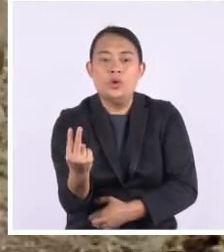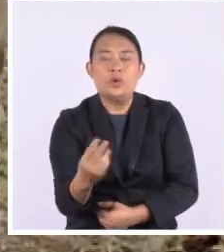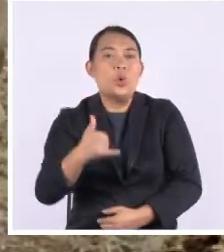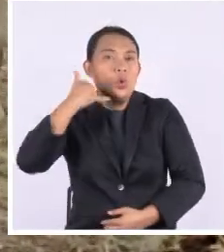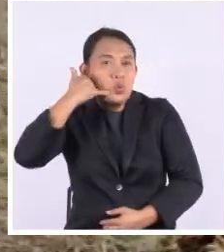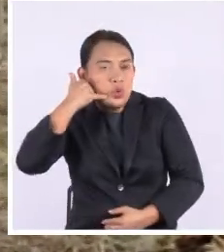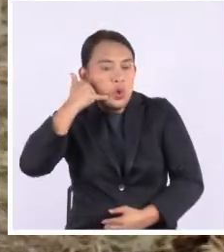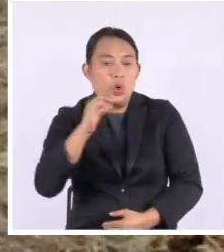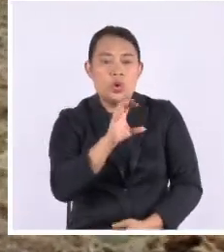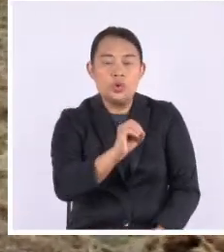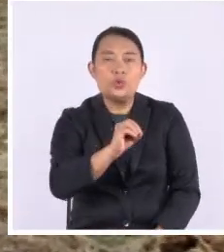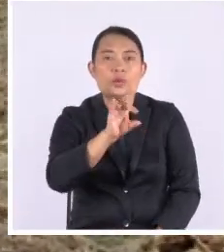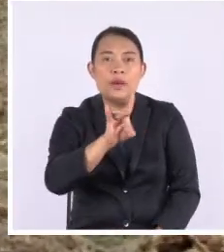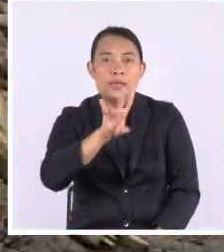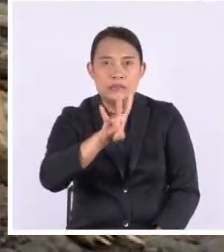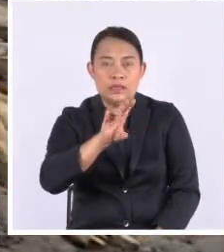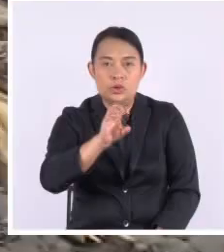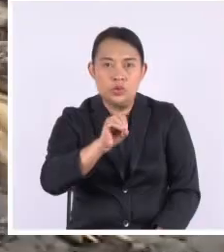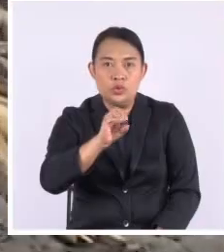รศัพท์